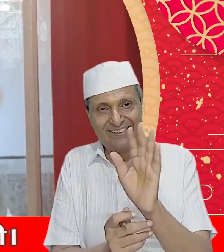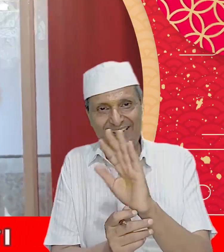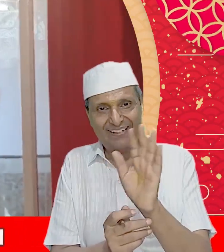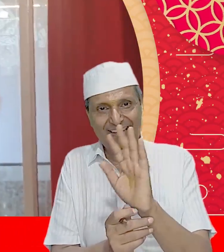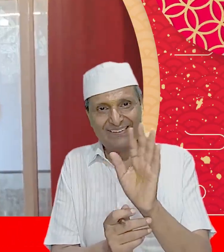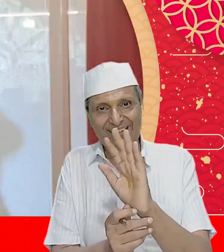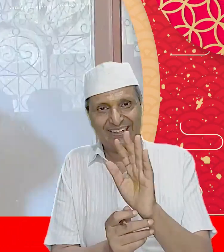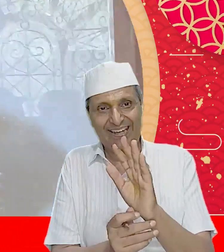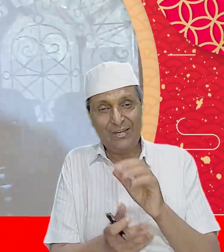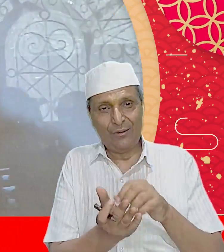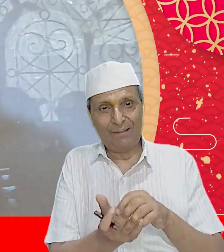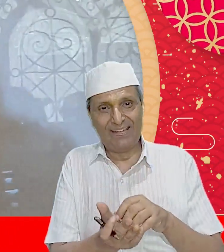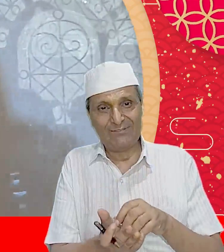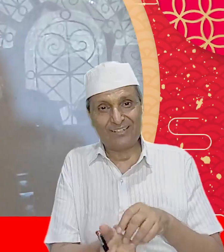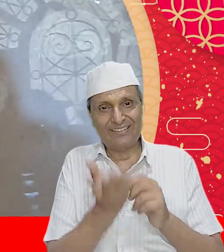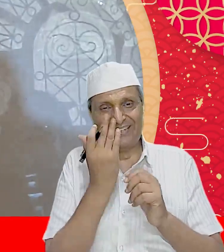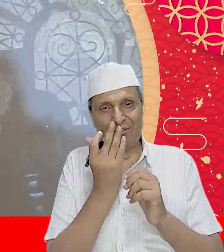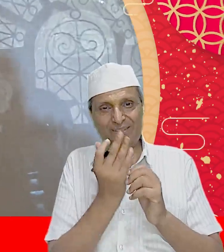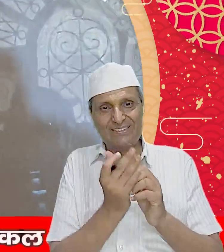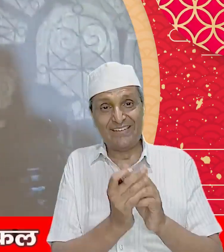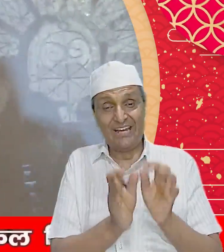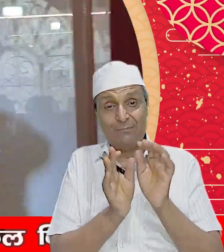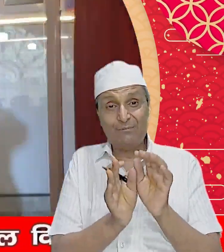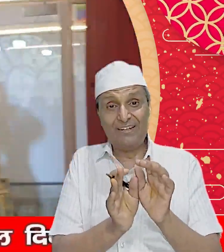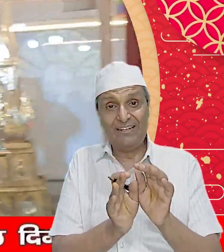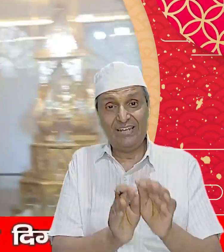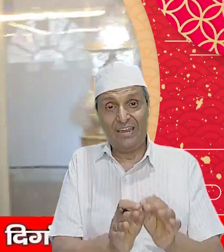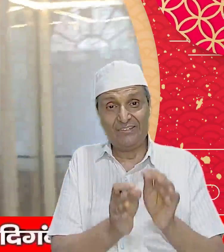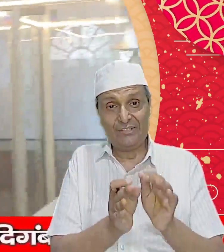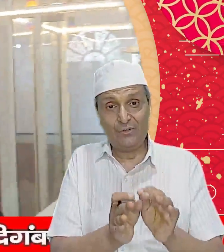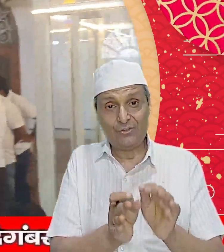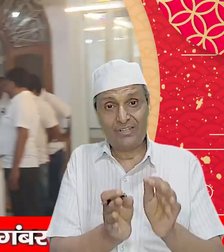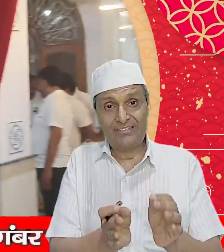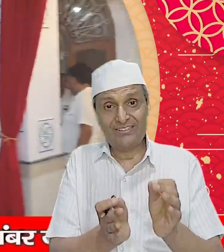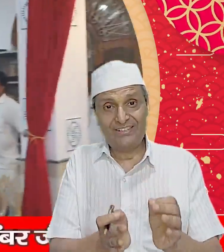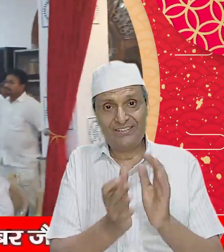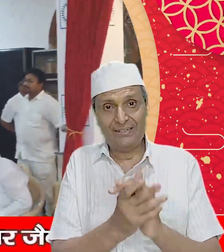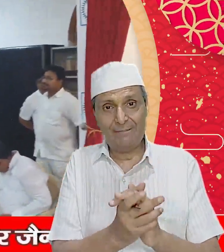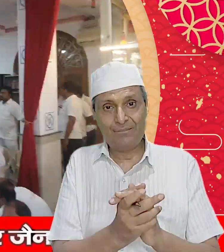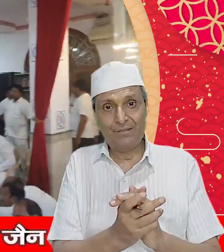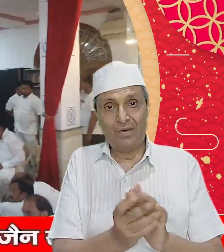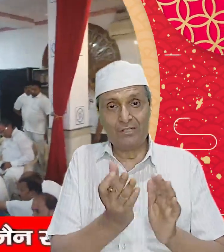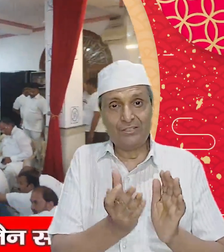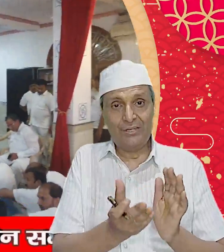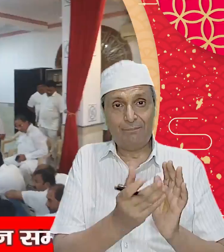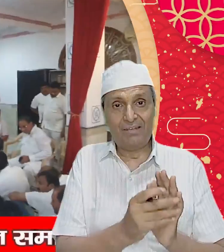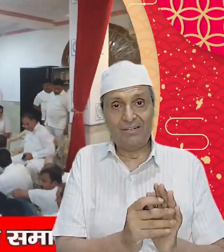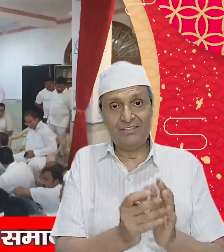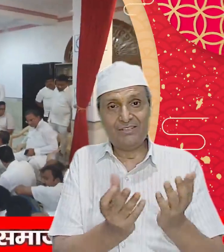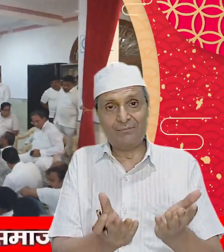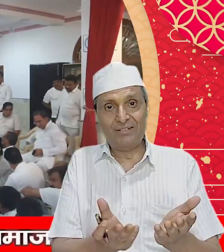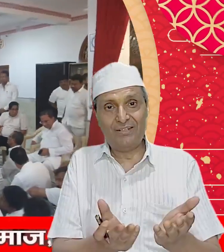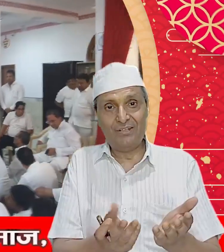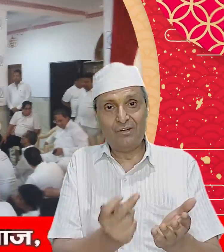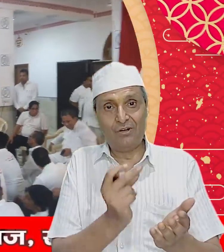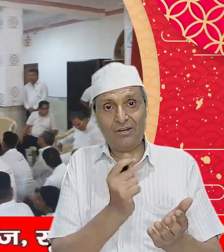कि श्रेणी का हाथी आता है और पैर के झुके देव बन जाता है, हम वही नहीं, ऐसे 923 कीड़े थे हाथी के पैर के